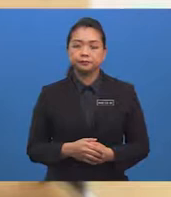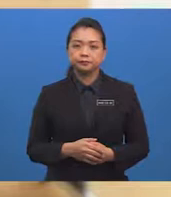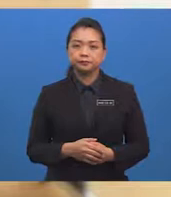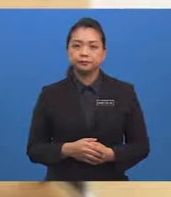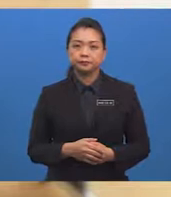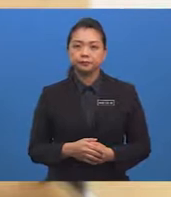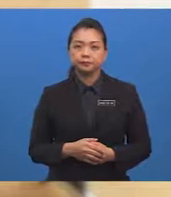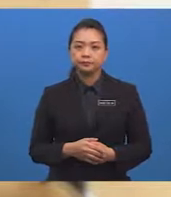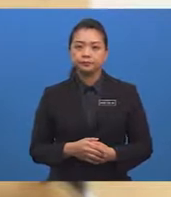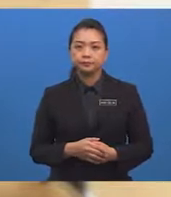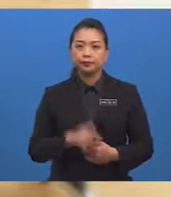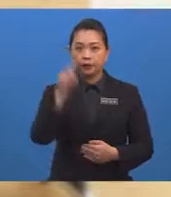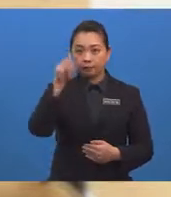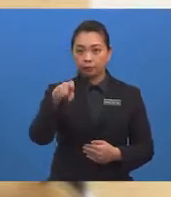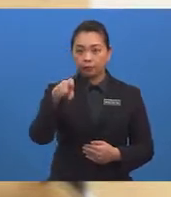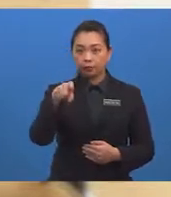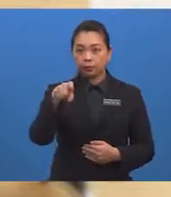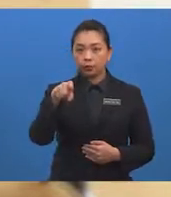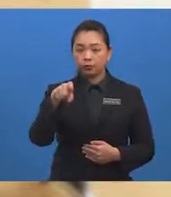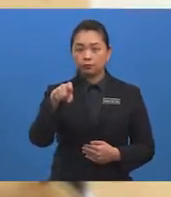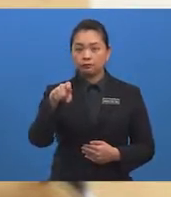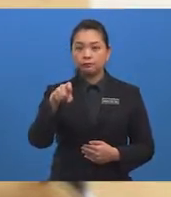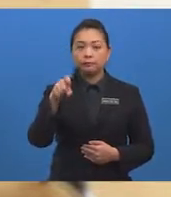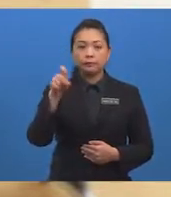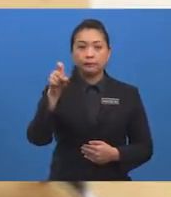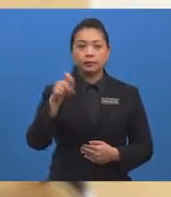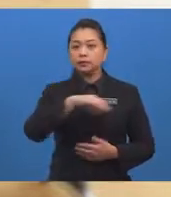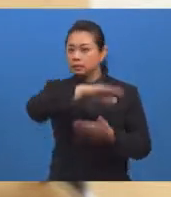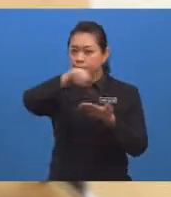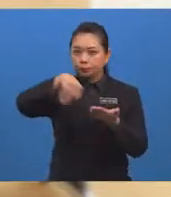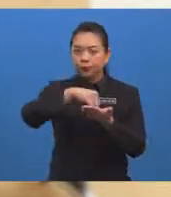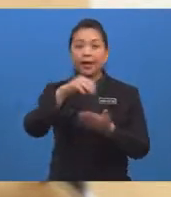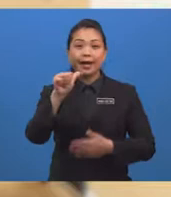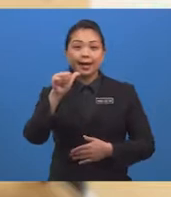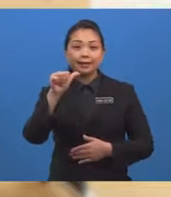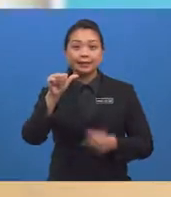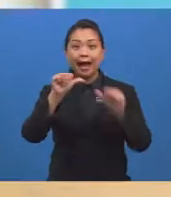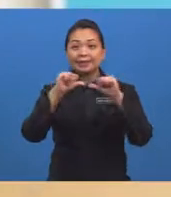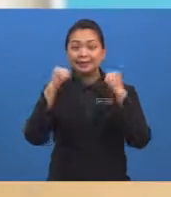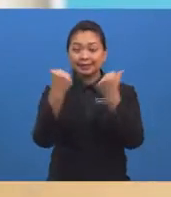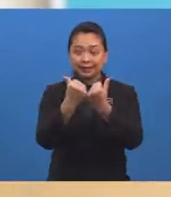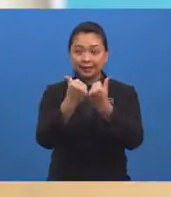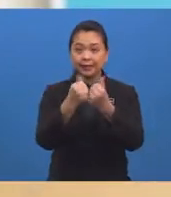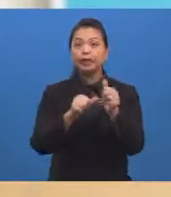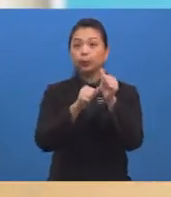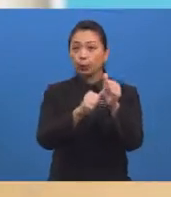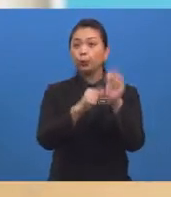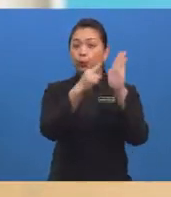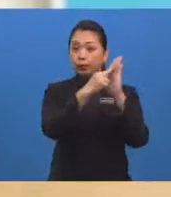Aspek ini perlu memastikan setiap agensi yang terlibat akan mematuhi